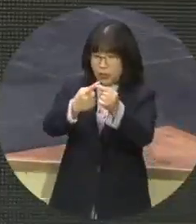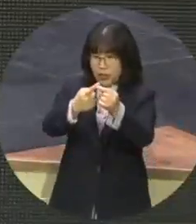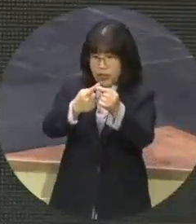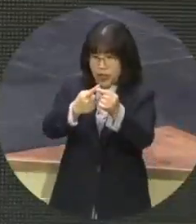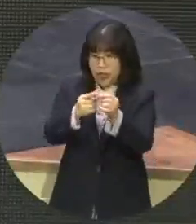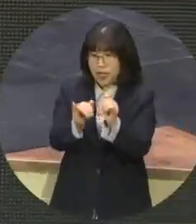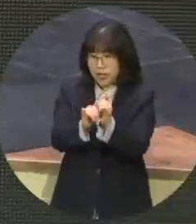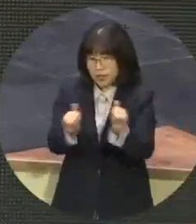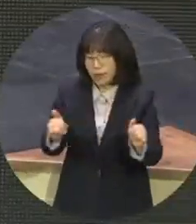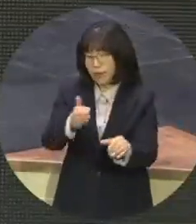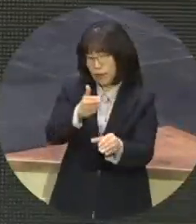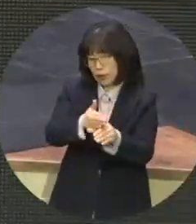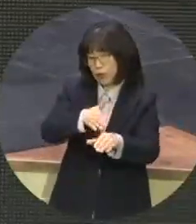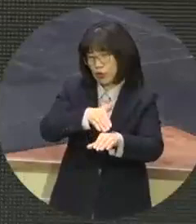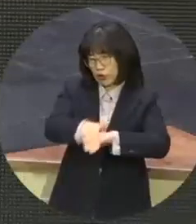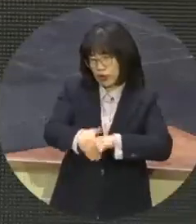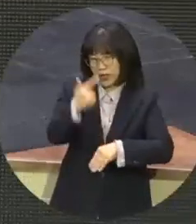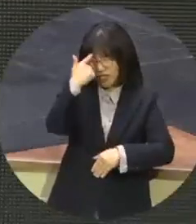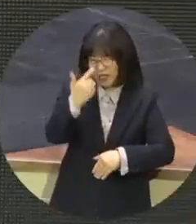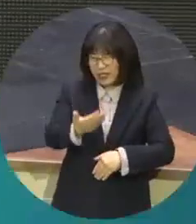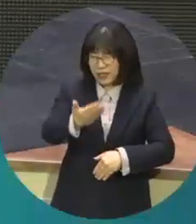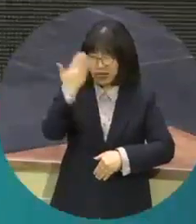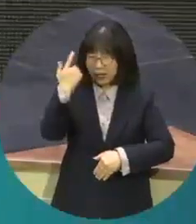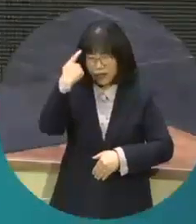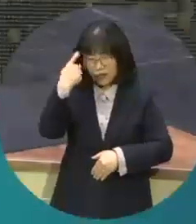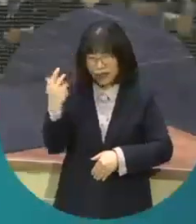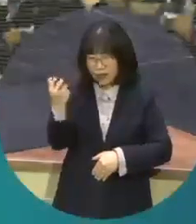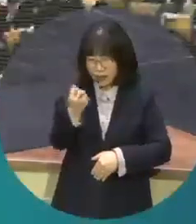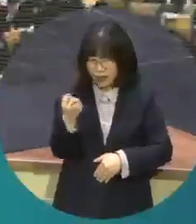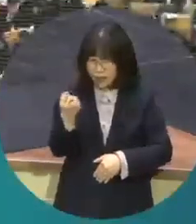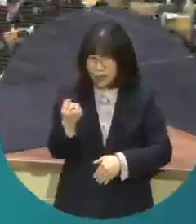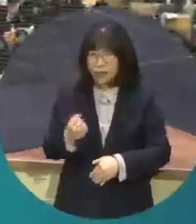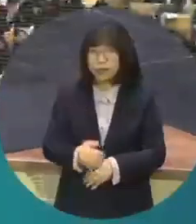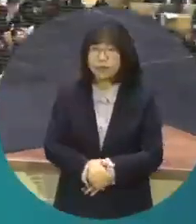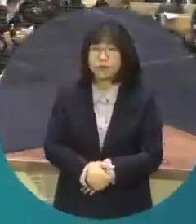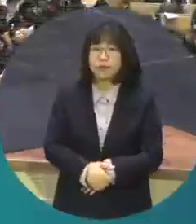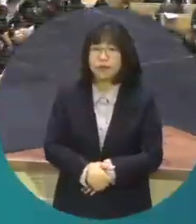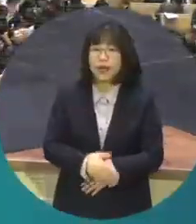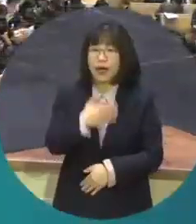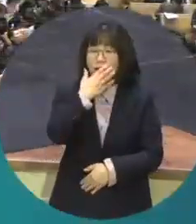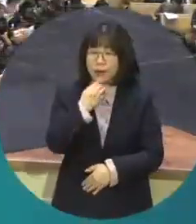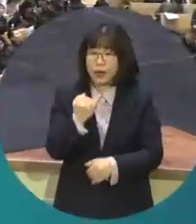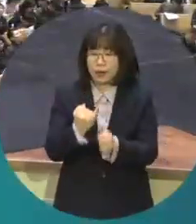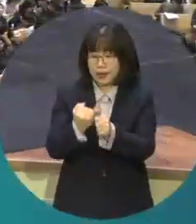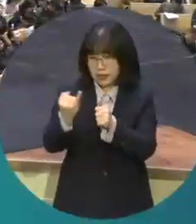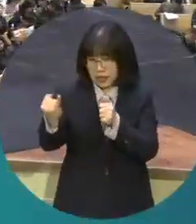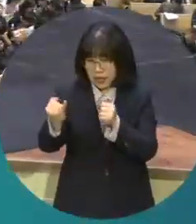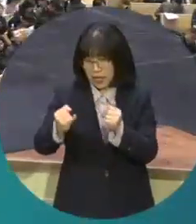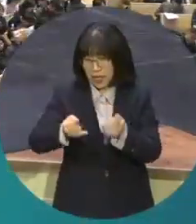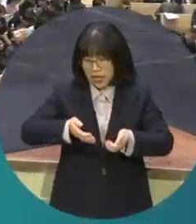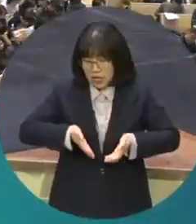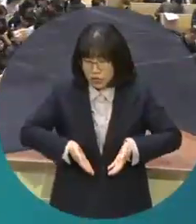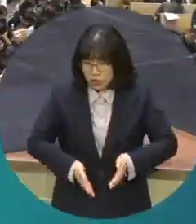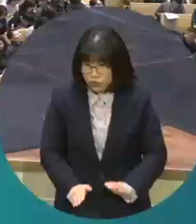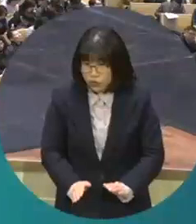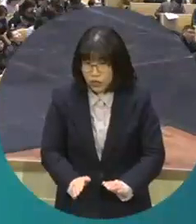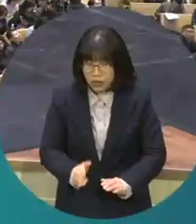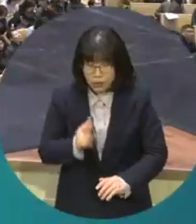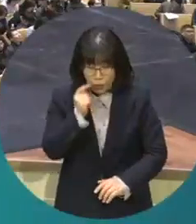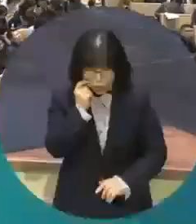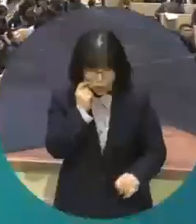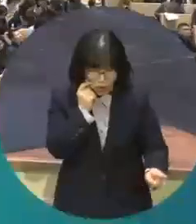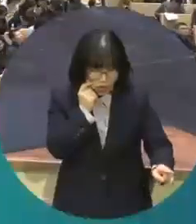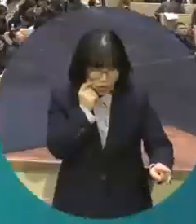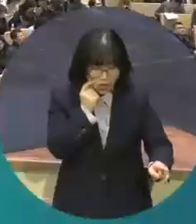인본주의의 예틀입니다. 1절로 2절을 다시 봅니다. 아브라함의 아내 사례는 출산하지 못하였고 그에게 한 종이 있으니